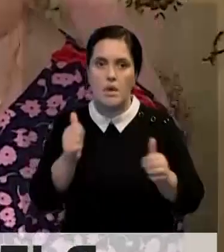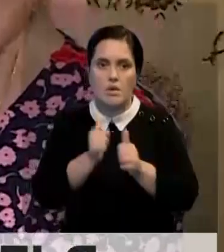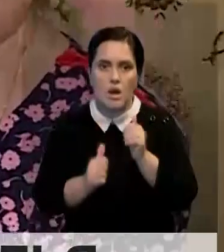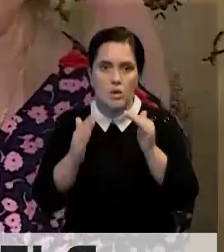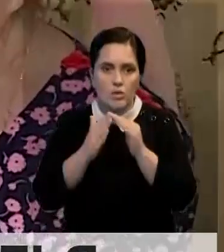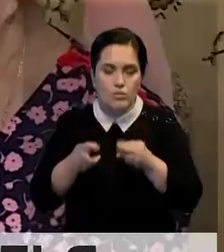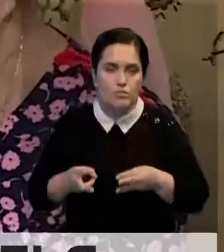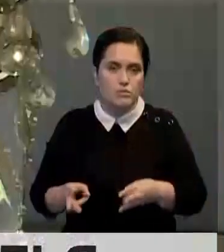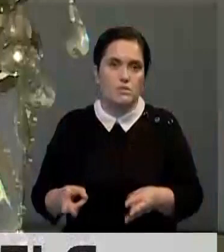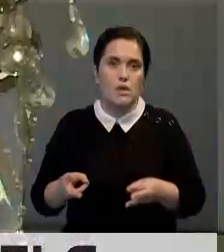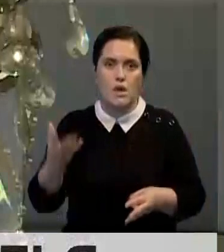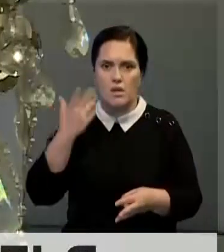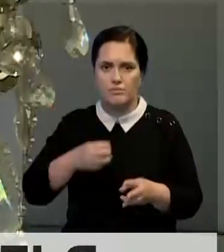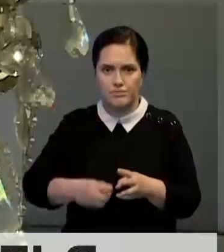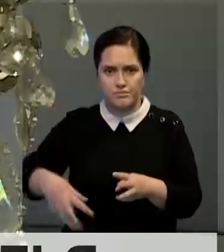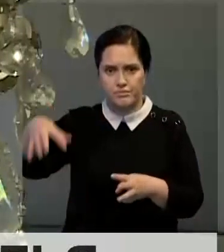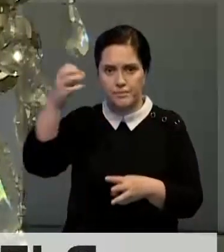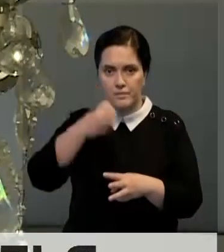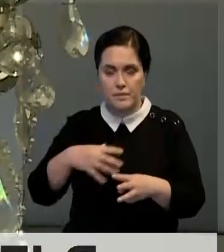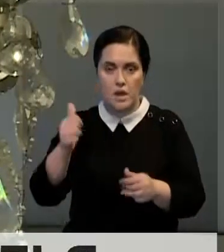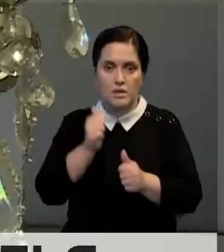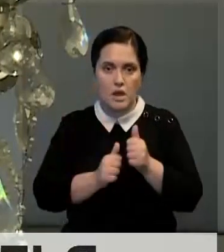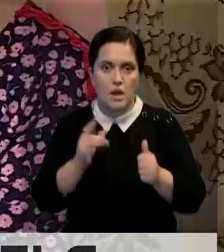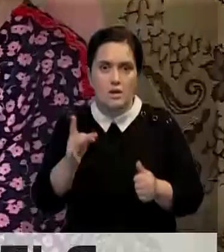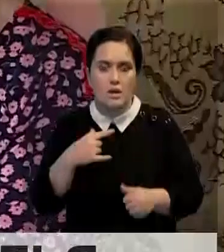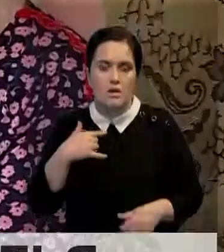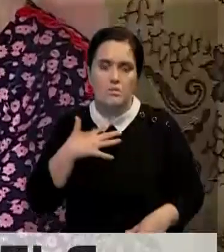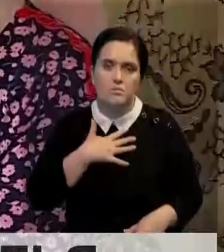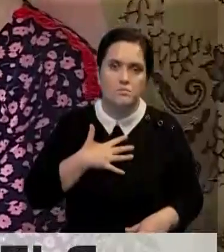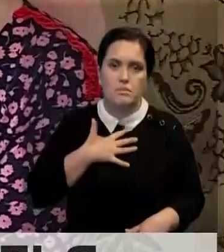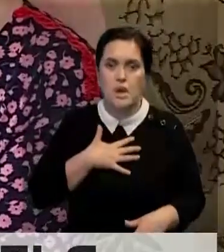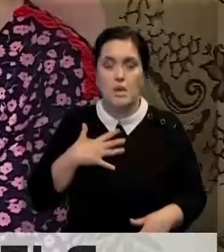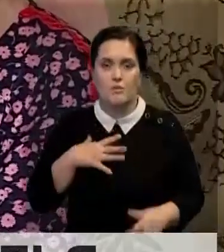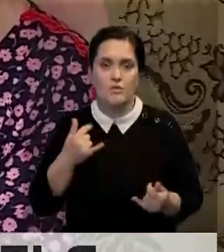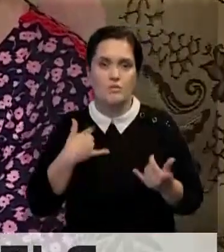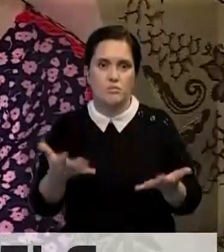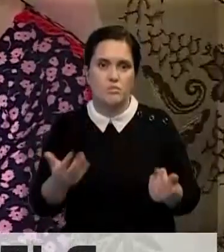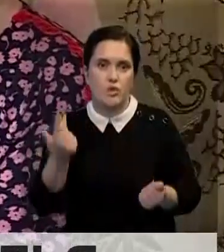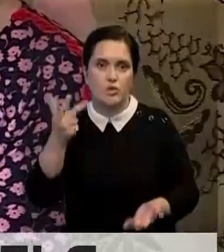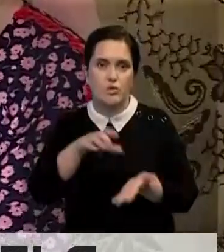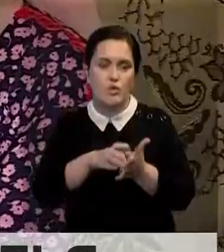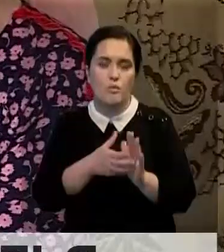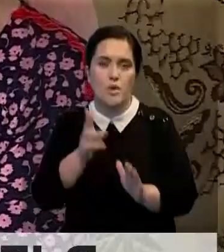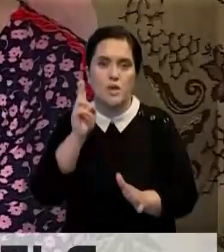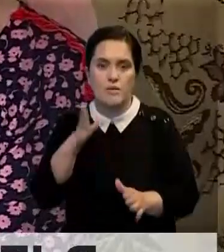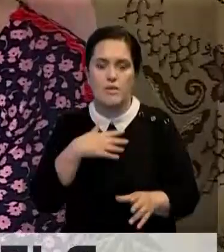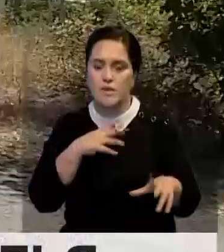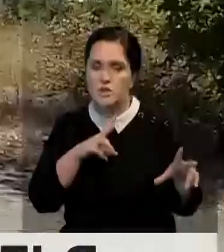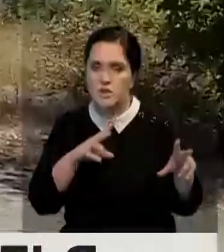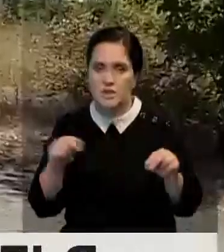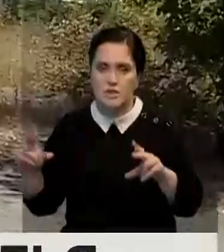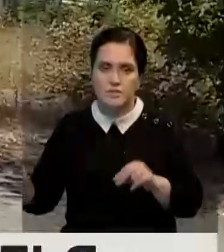печи. Когда ее топишь, отовсюду шел дым. Каждый раз из-за этого переживали. Теперь мы получили хорошую трехкомнатную квартиру. Мы